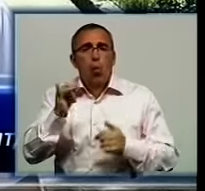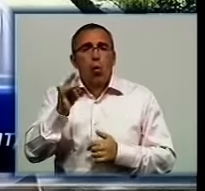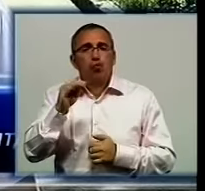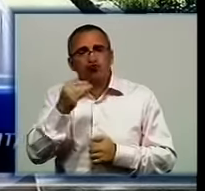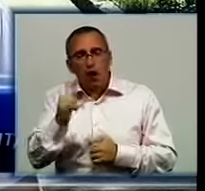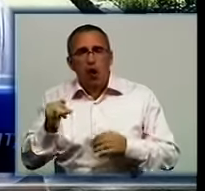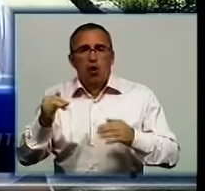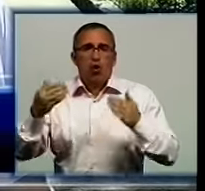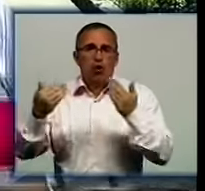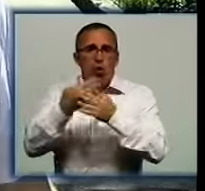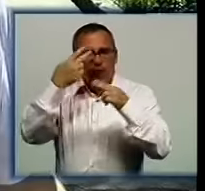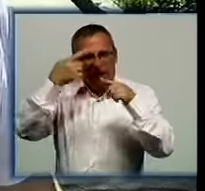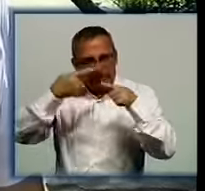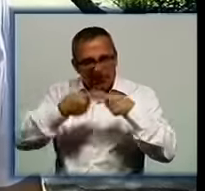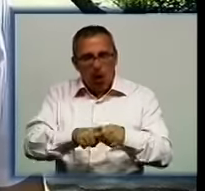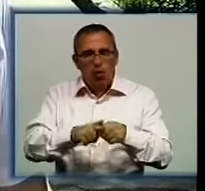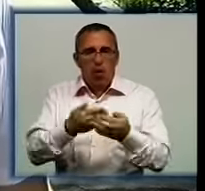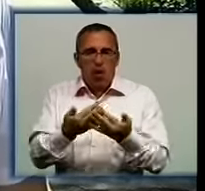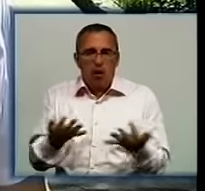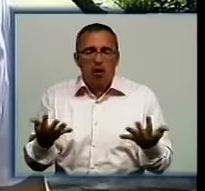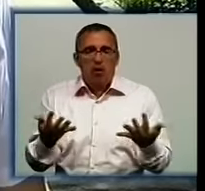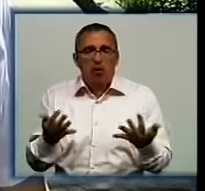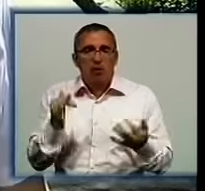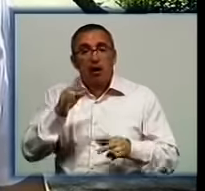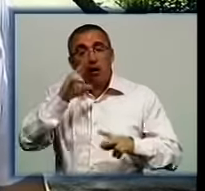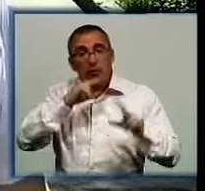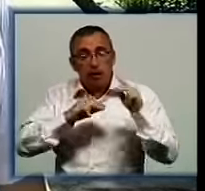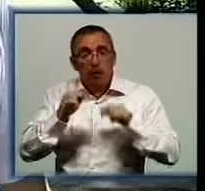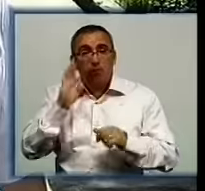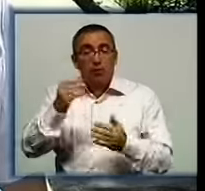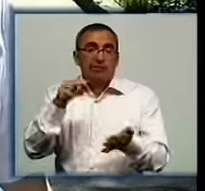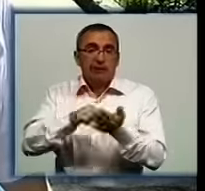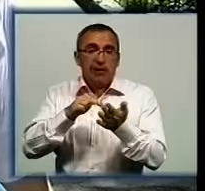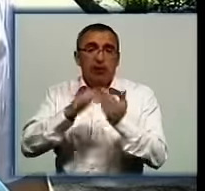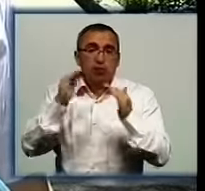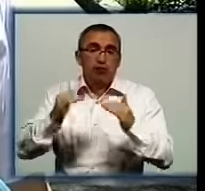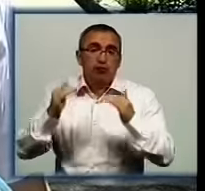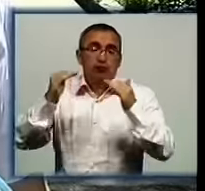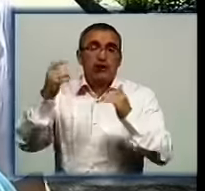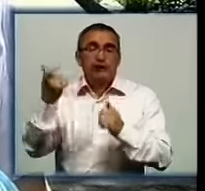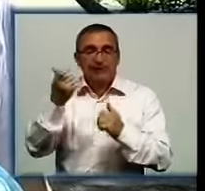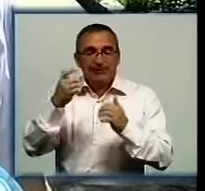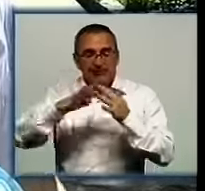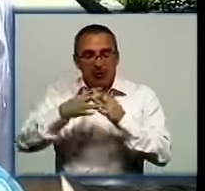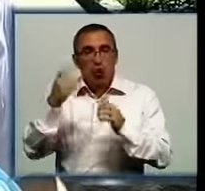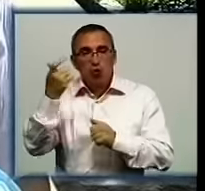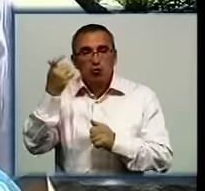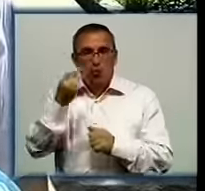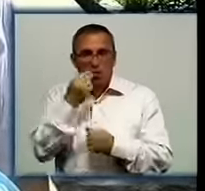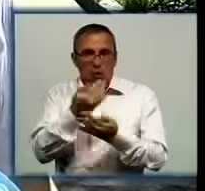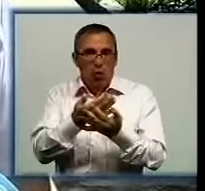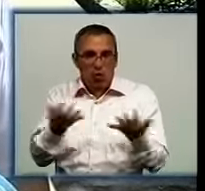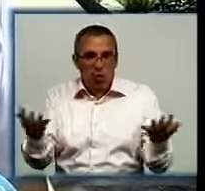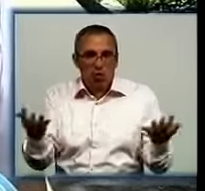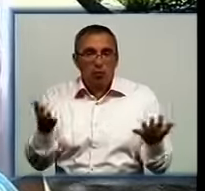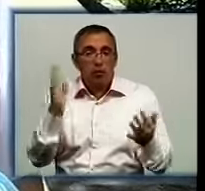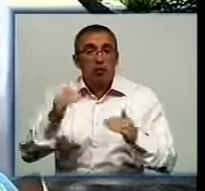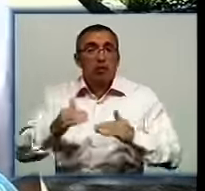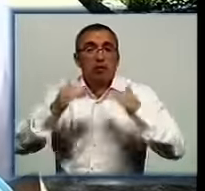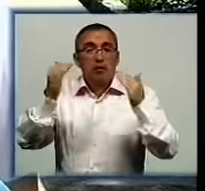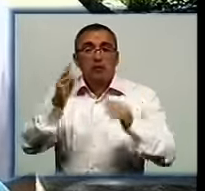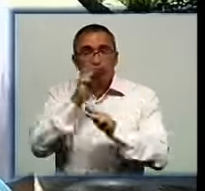нові технології. Я надіюсь про те, що і ціни будуть рости на сільськогосподарську продукцію, тому буде